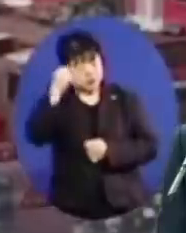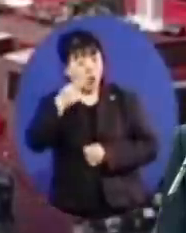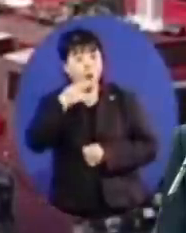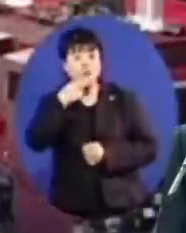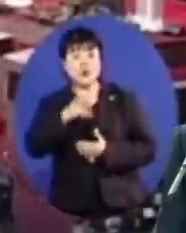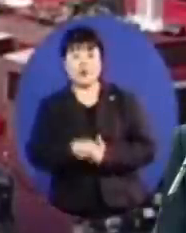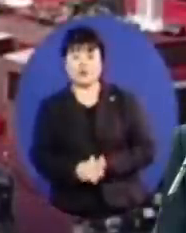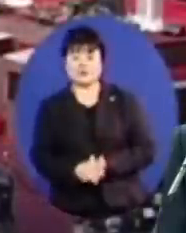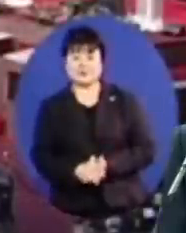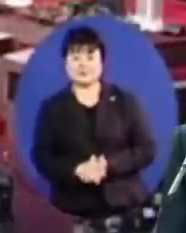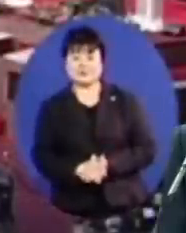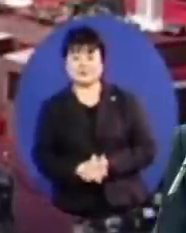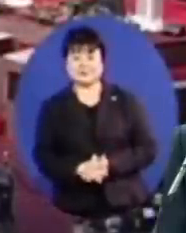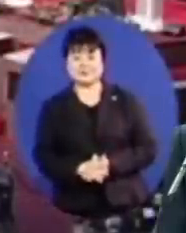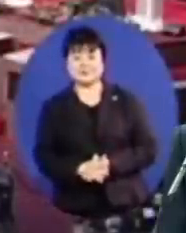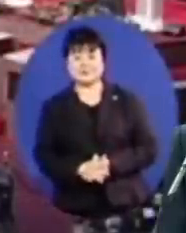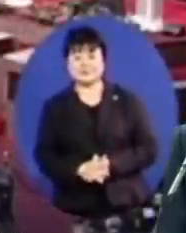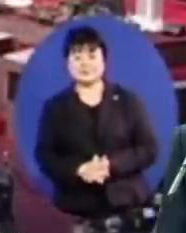말하는 것입니다.